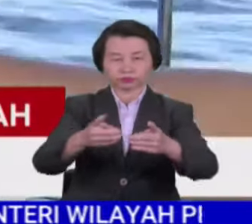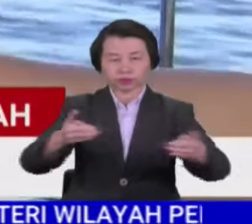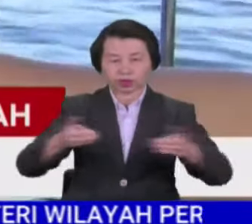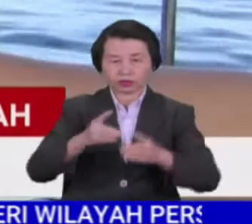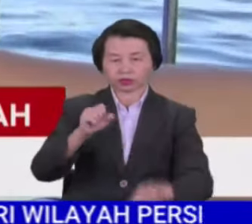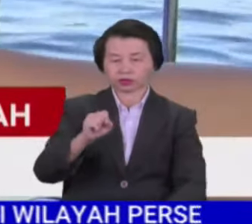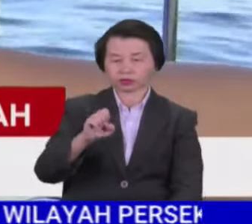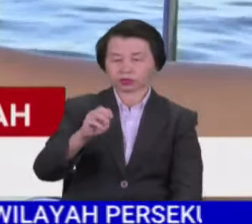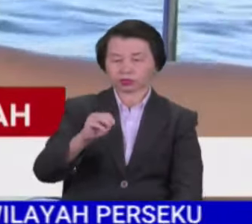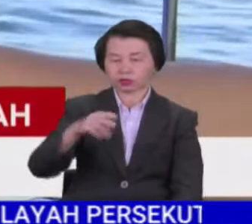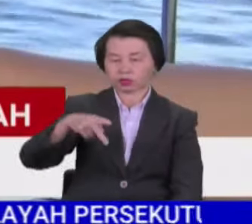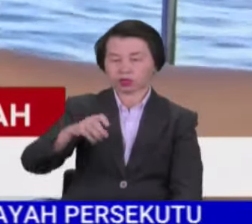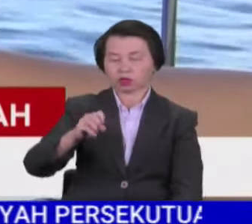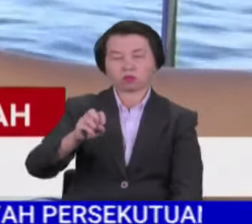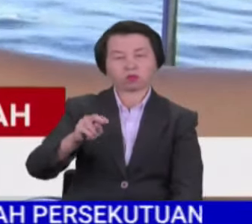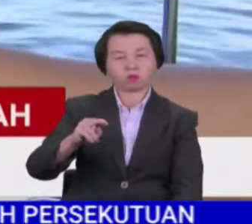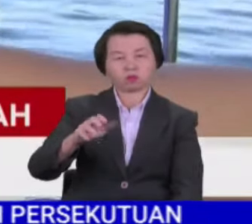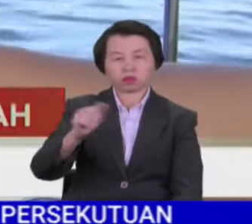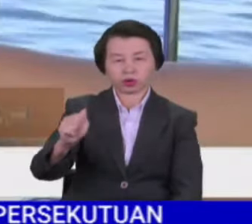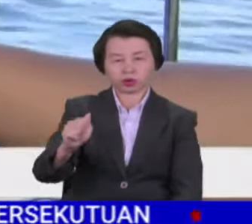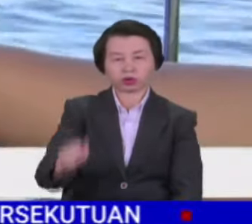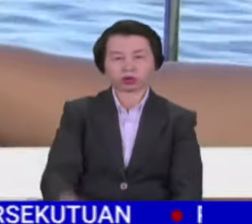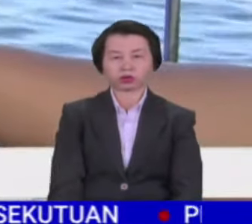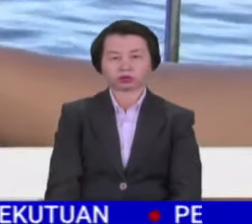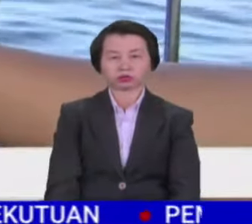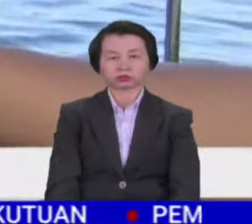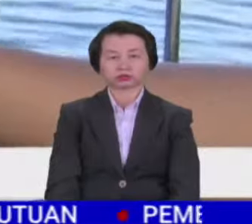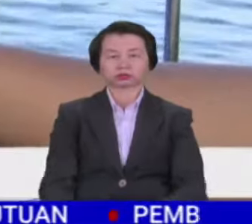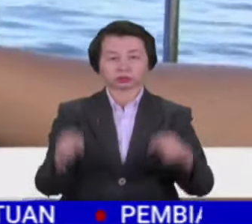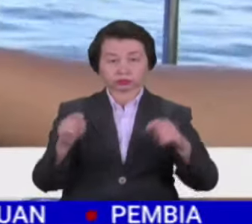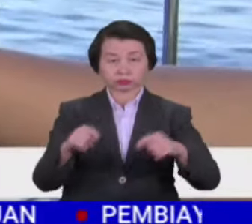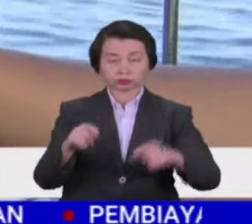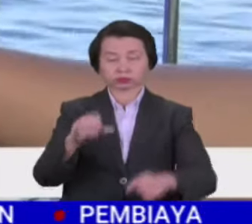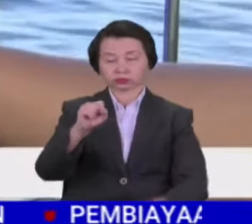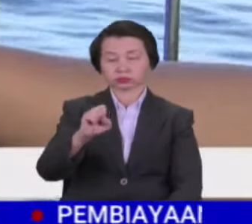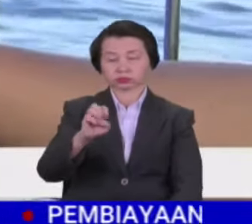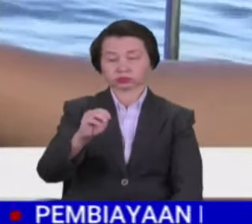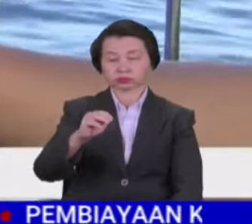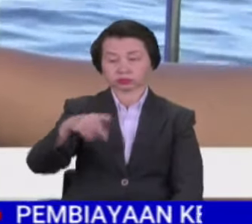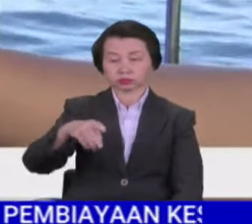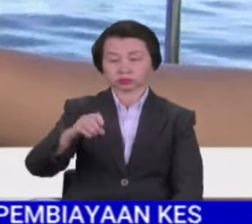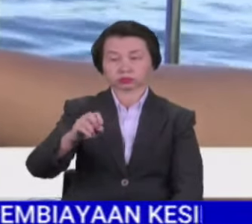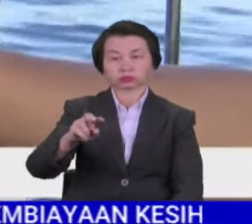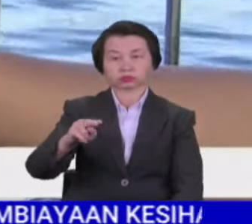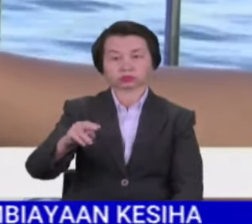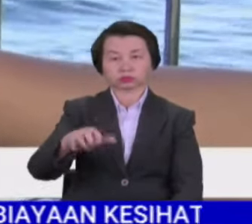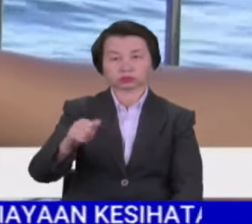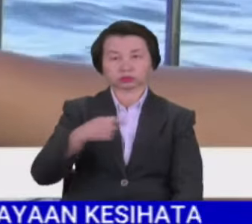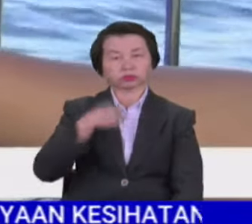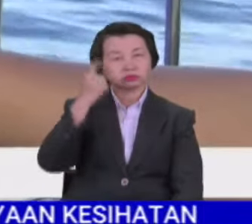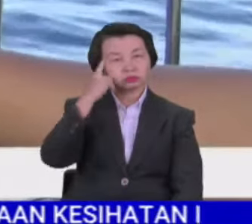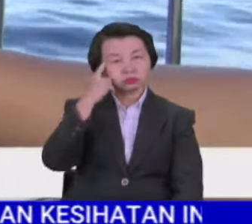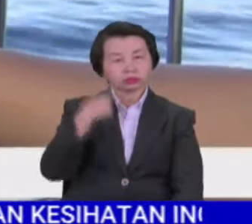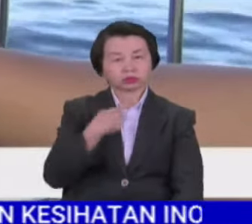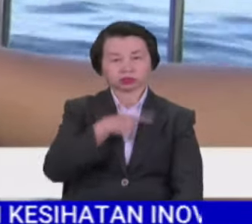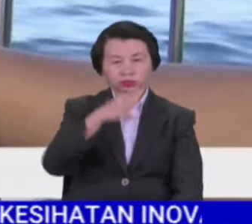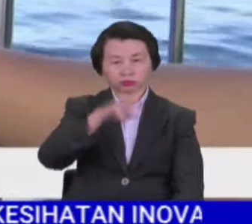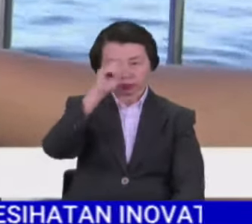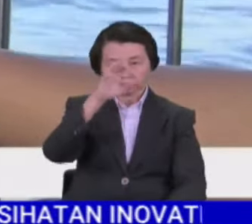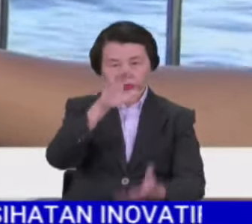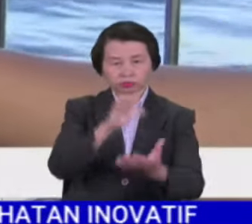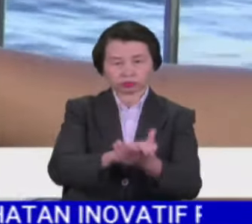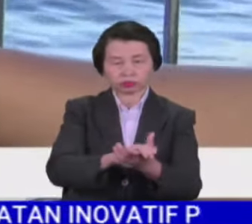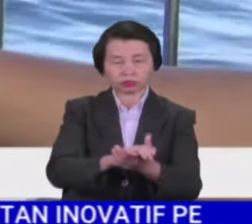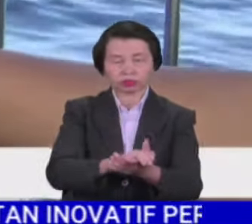sempurnanya sebenarnya kalau sama gitu jadi pelacur di sempurna kita sini aja Tio tidak masalah telinga kita misteri percaya kita